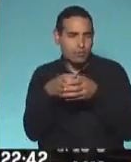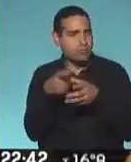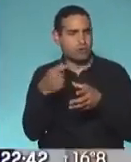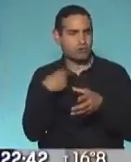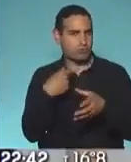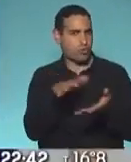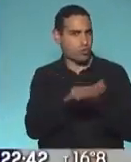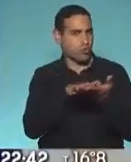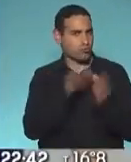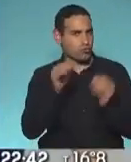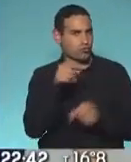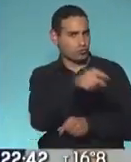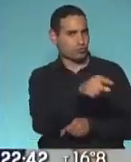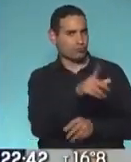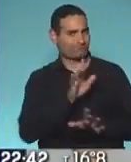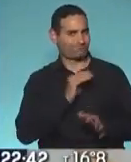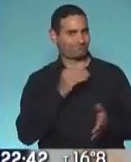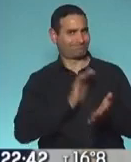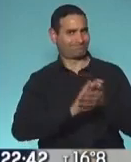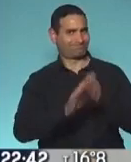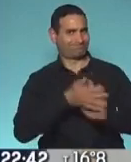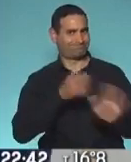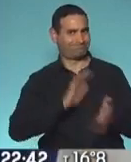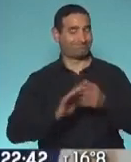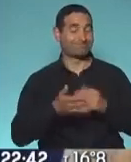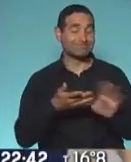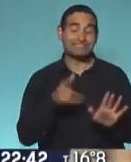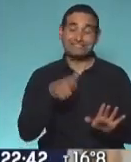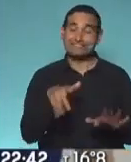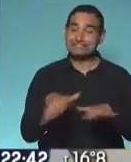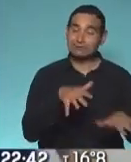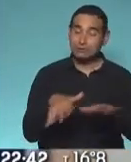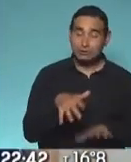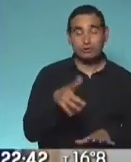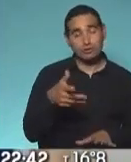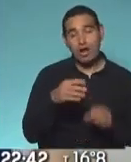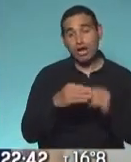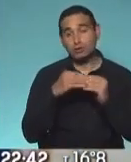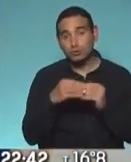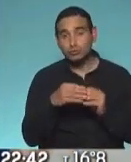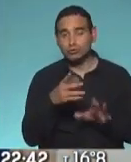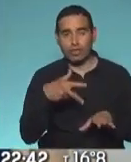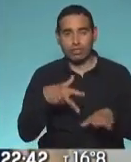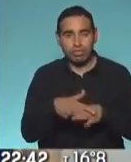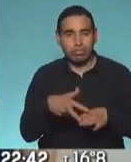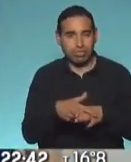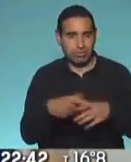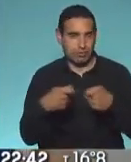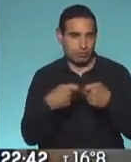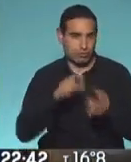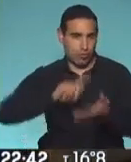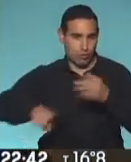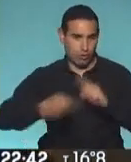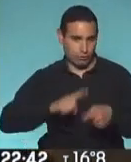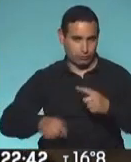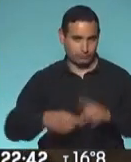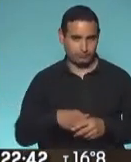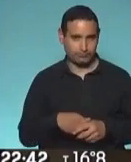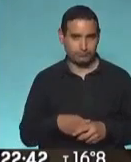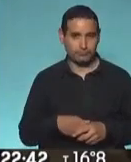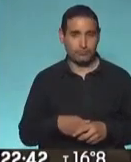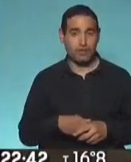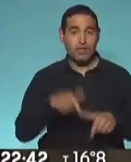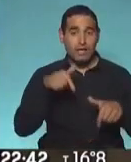de corrupción que acechan a Netanyahu. Esta situación es una de las cuestiones que traban un acuerdo. קורא